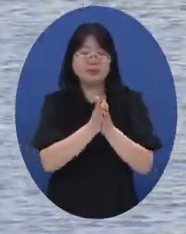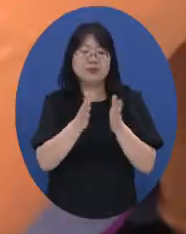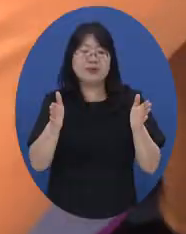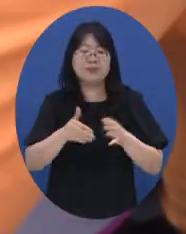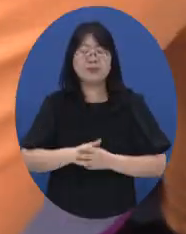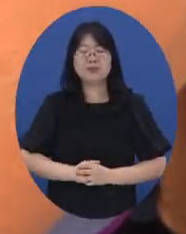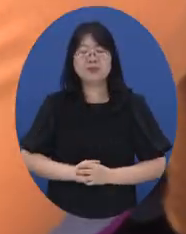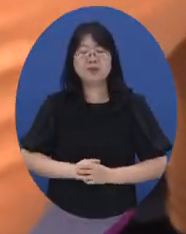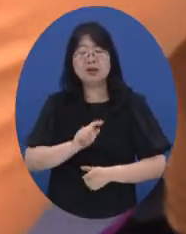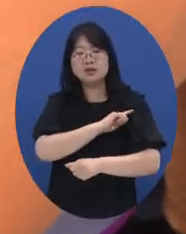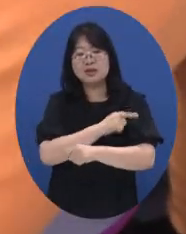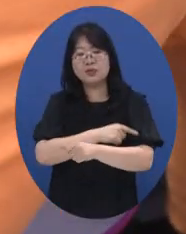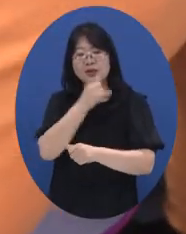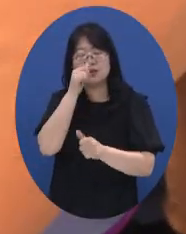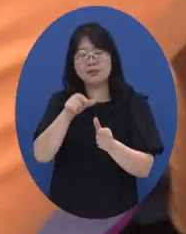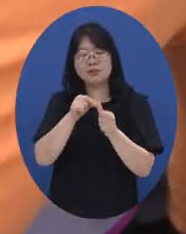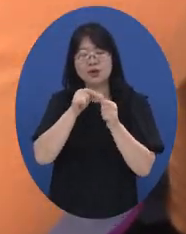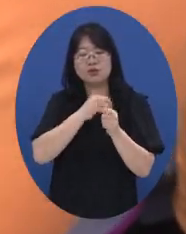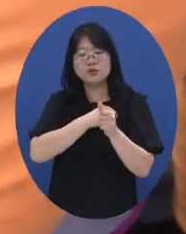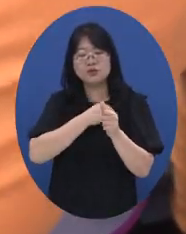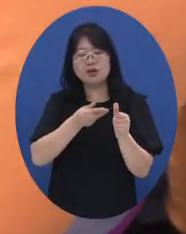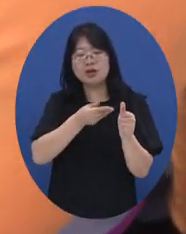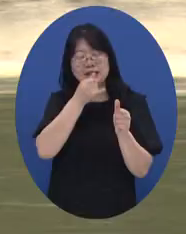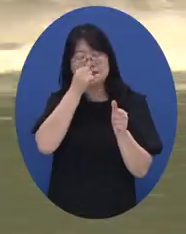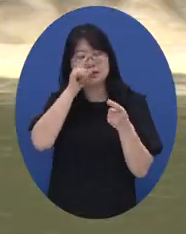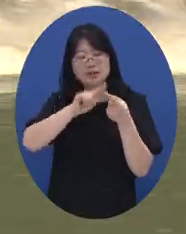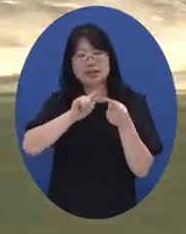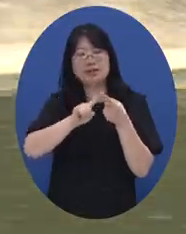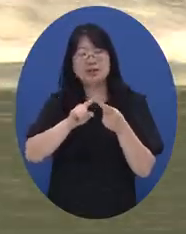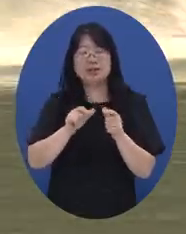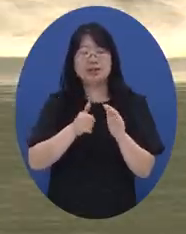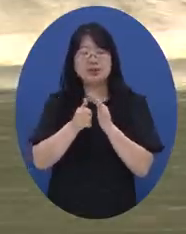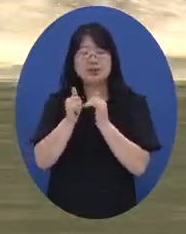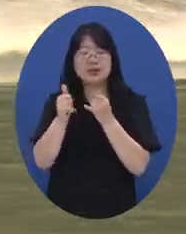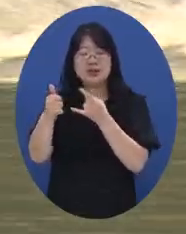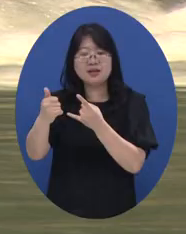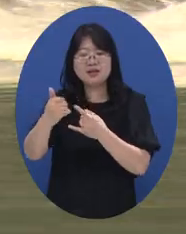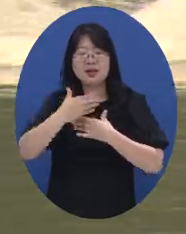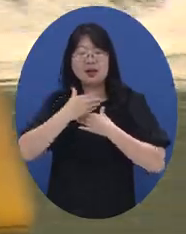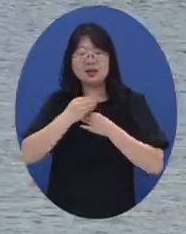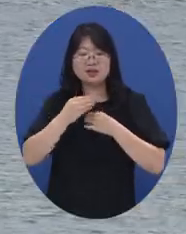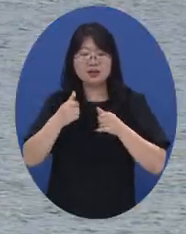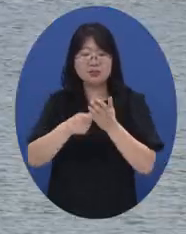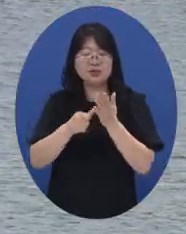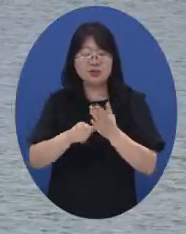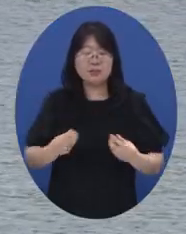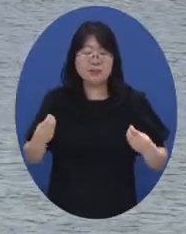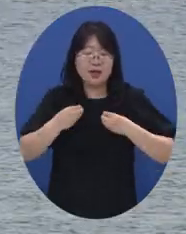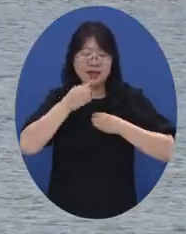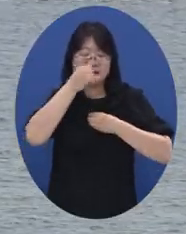나섭니다. 자격이 있는 인명구조 요원을 배치했는지, 이용객을 대상으로